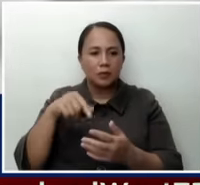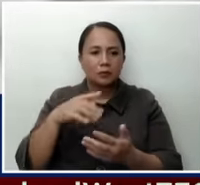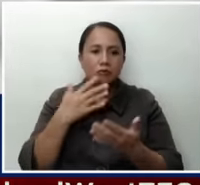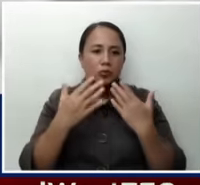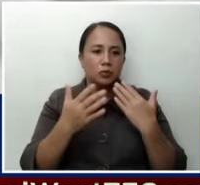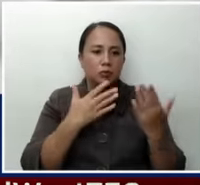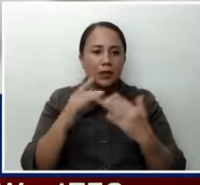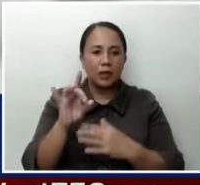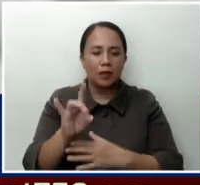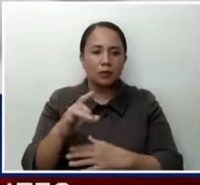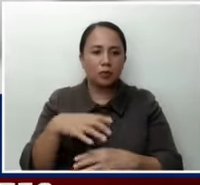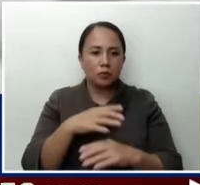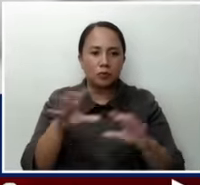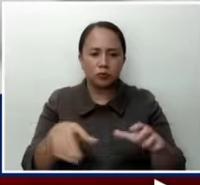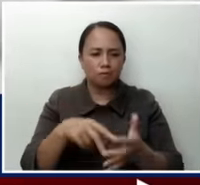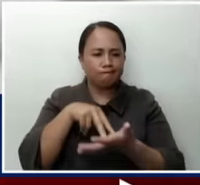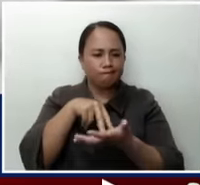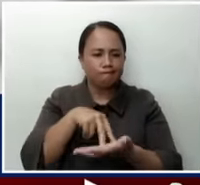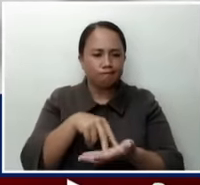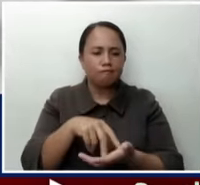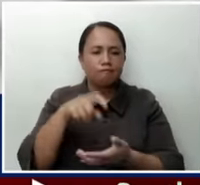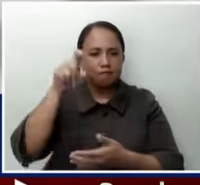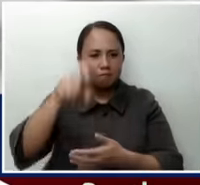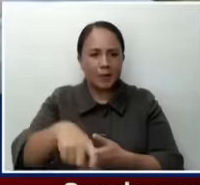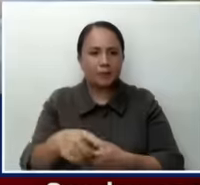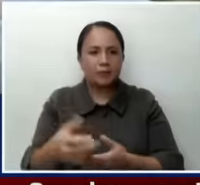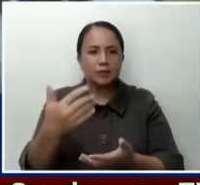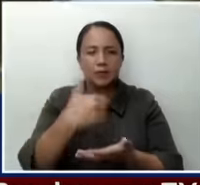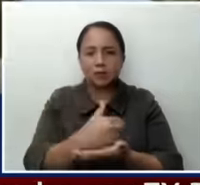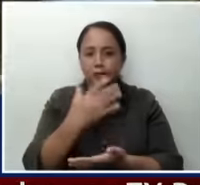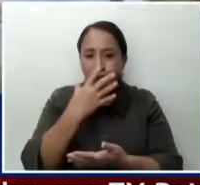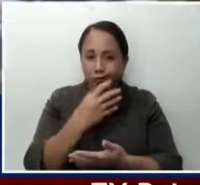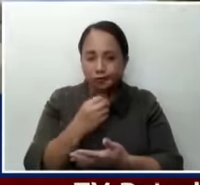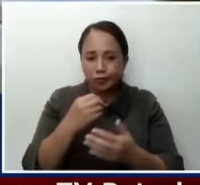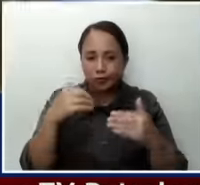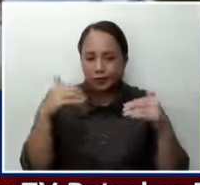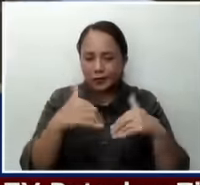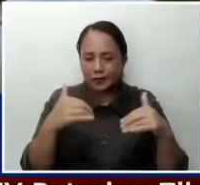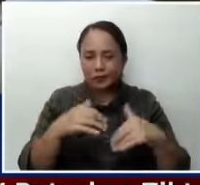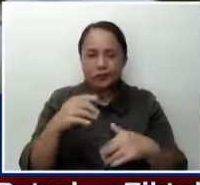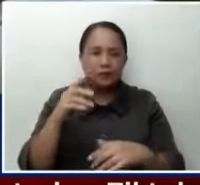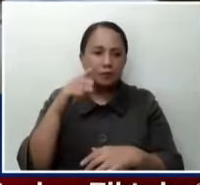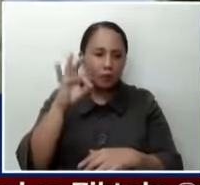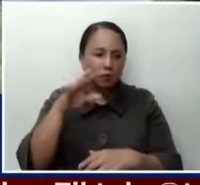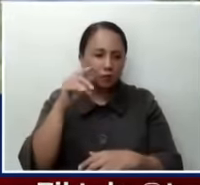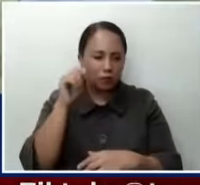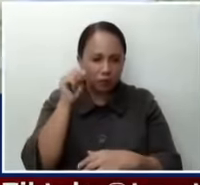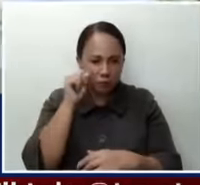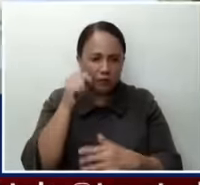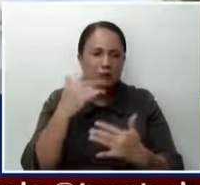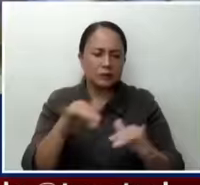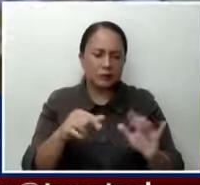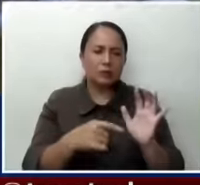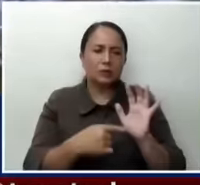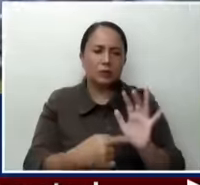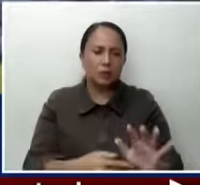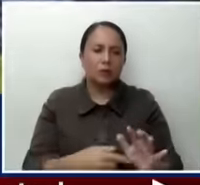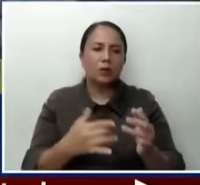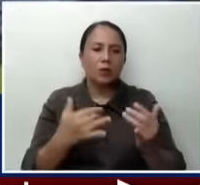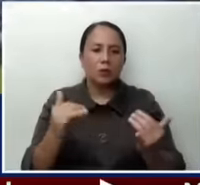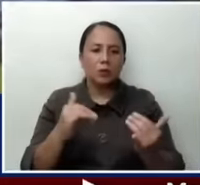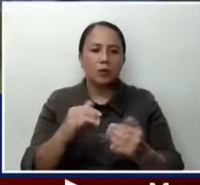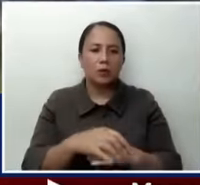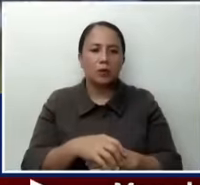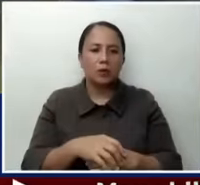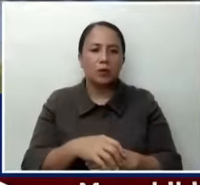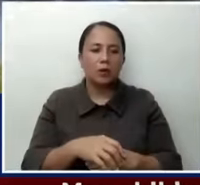members na nanindigang dapat humarap sa pagdinig si Kibuloy. Kahit bigo, ipinakita pa rin ni Senador Padilla, Christopher Go